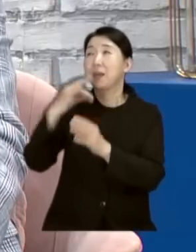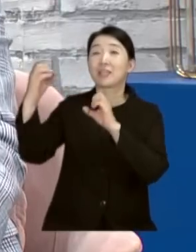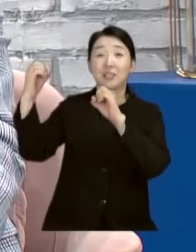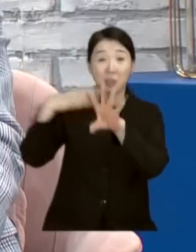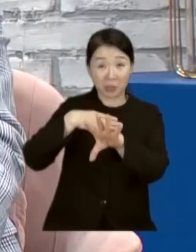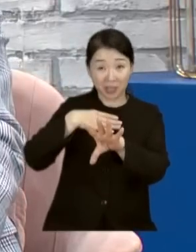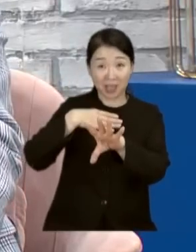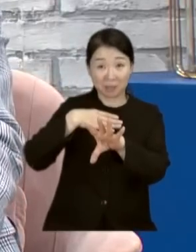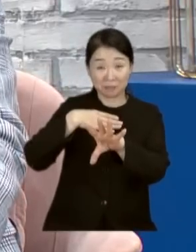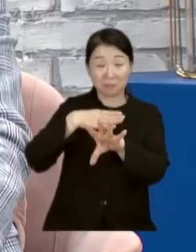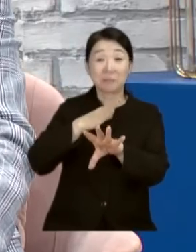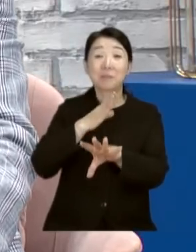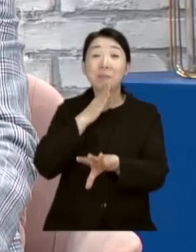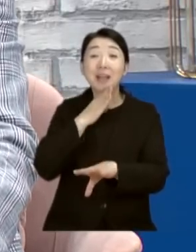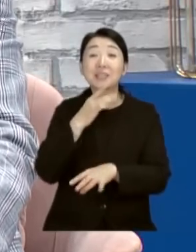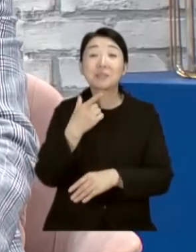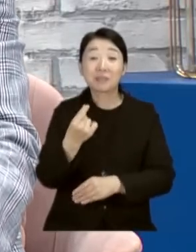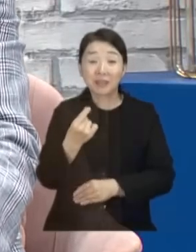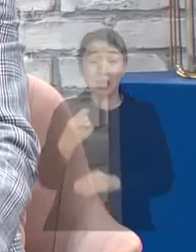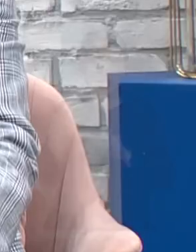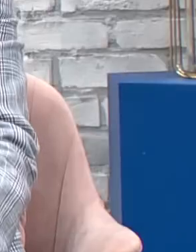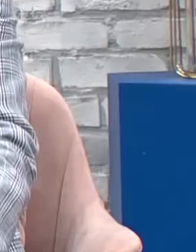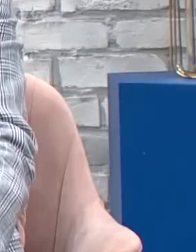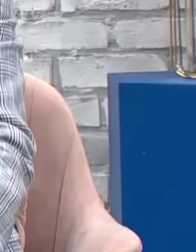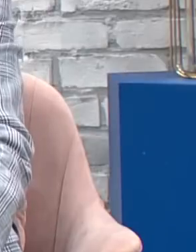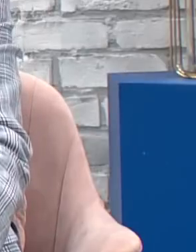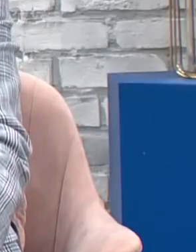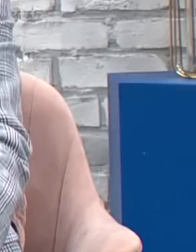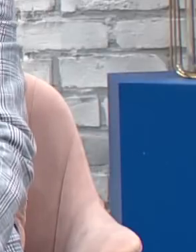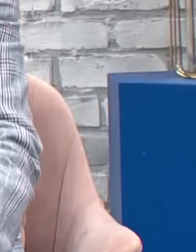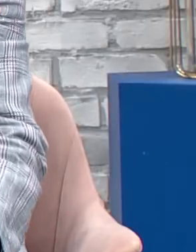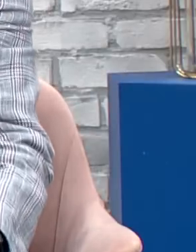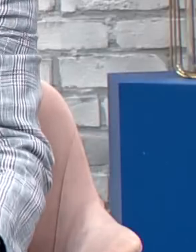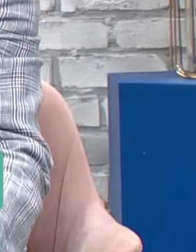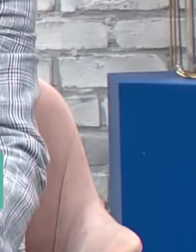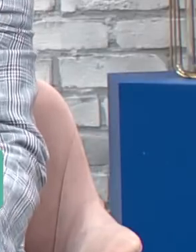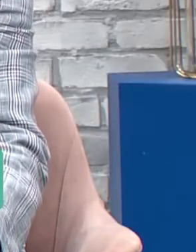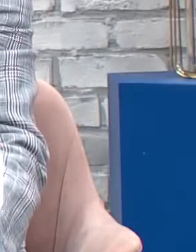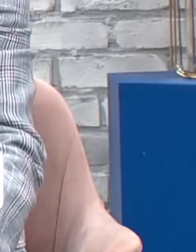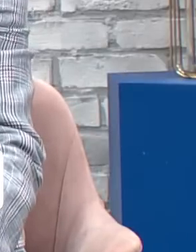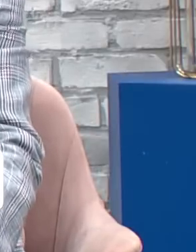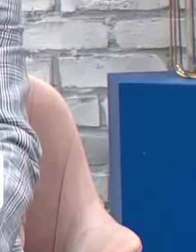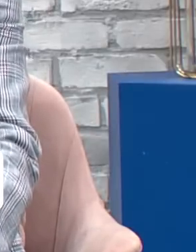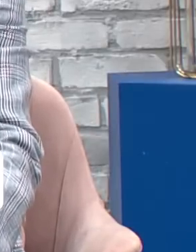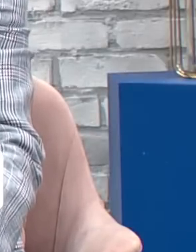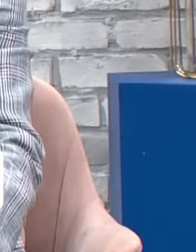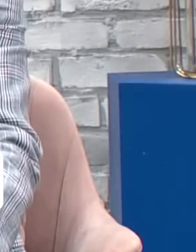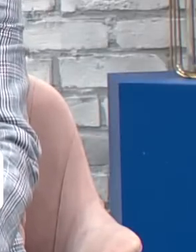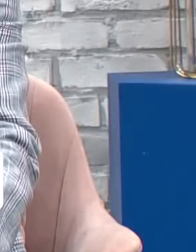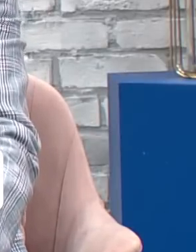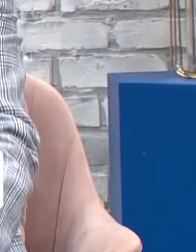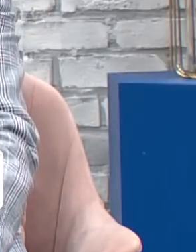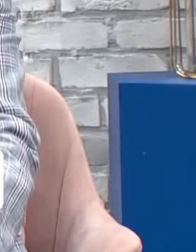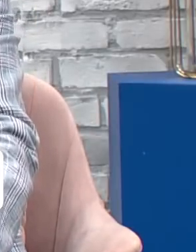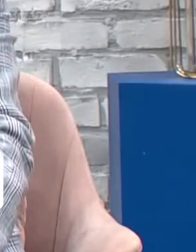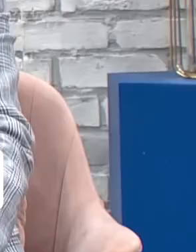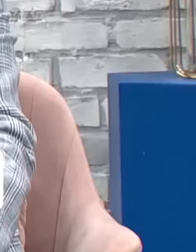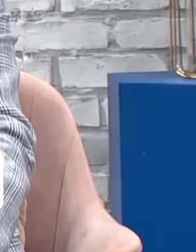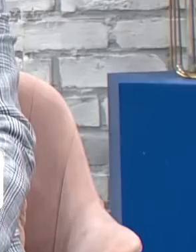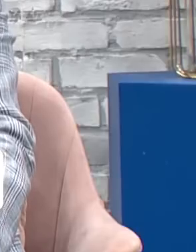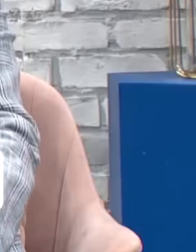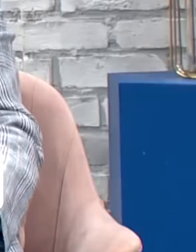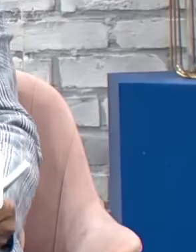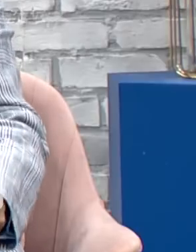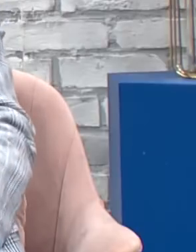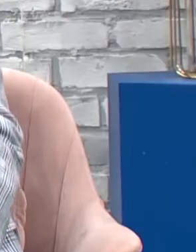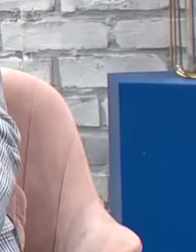하나님만이 정답입니다. 이랬거든요. 네. 그런데 보세요. 답은 여러 개 있어요. 답. 여기 갈 수도 있고 저기 갈 수도 있고 세상 뭐 사람한테 권력, 돈